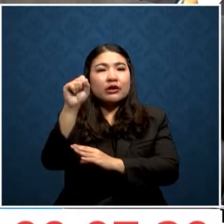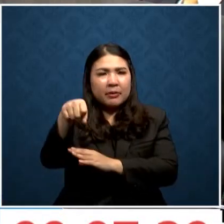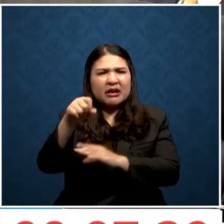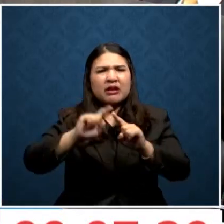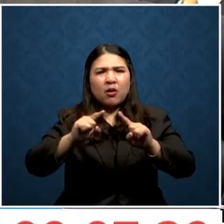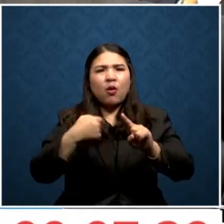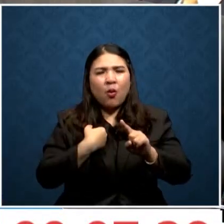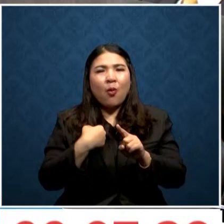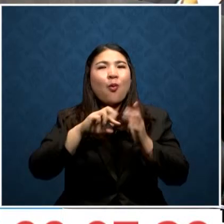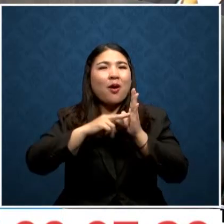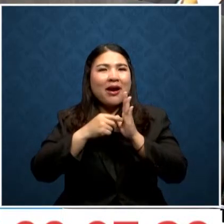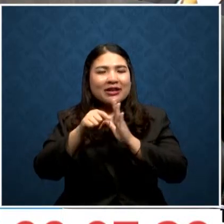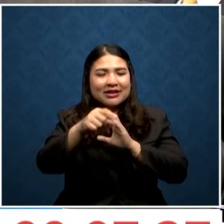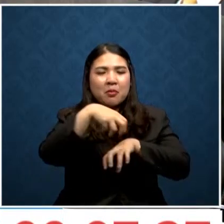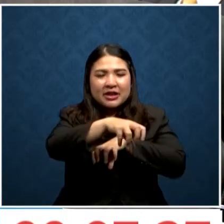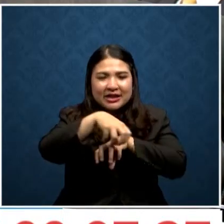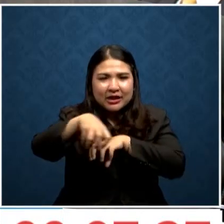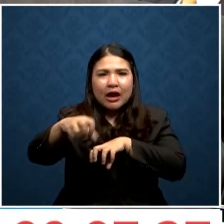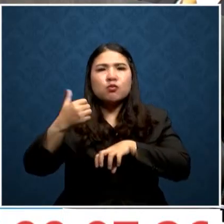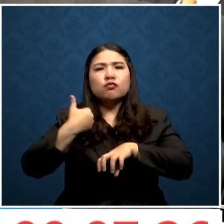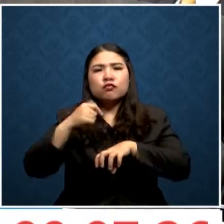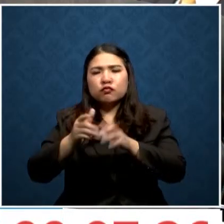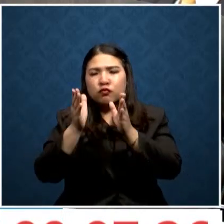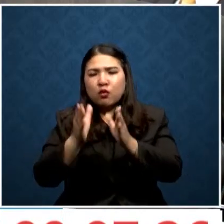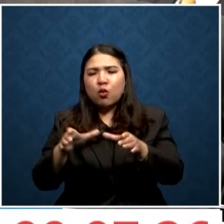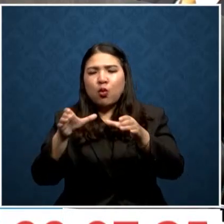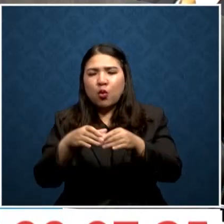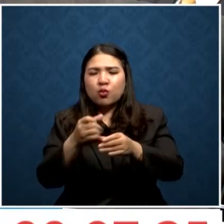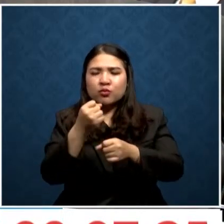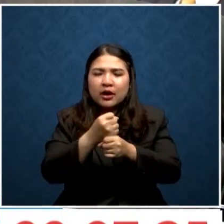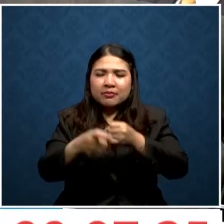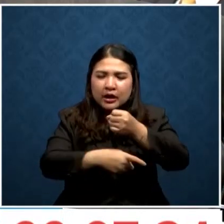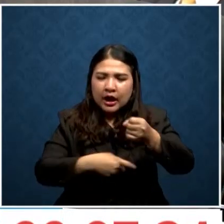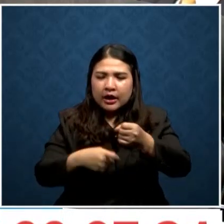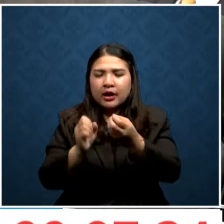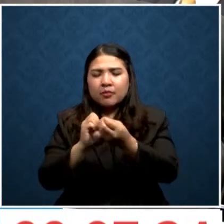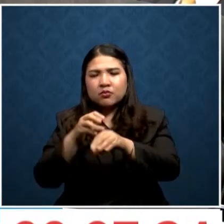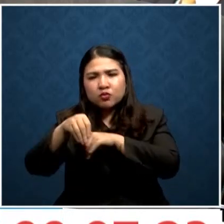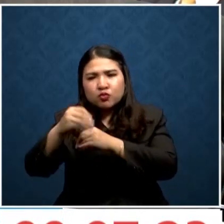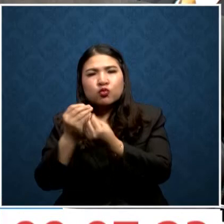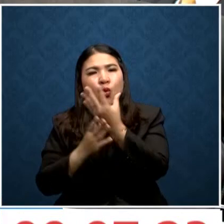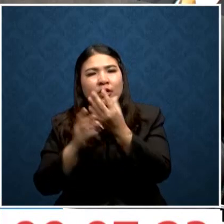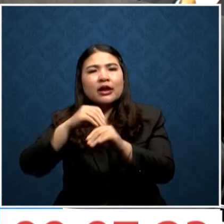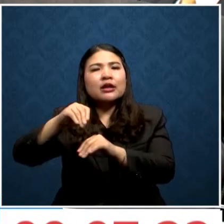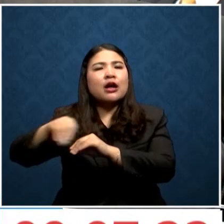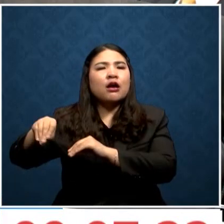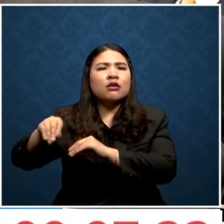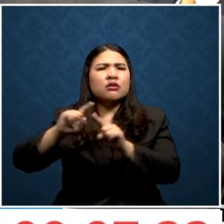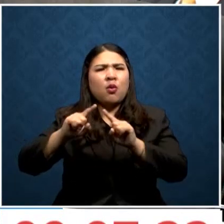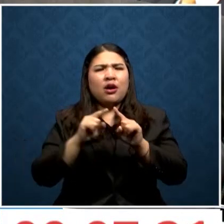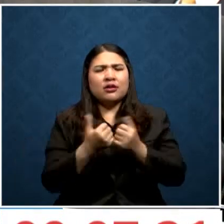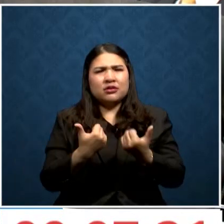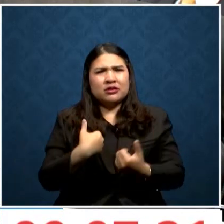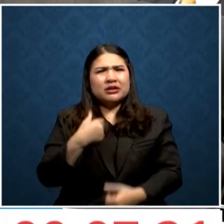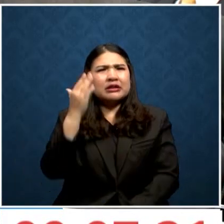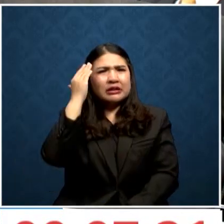เขามีเครือข่ายเขามีคนที่เลือกมาทั้งกลุ่มทำนากลุ่มทำสวนแต่คำถามก็คือทราบมาว่ามีส